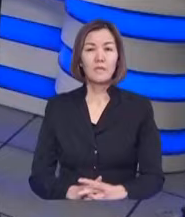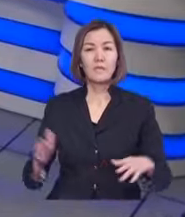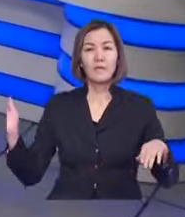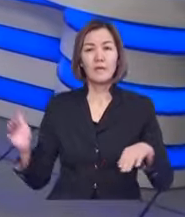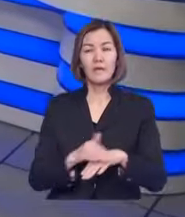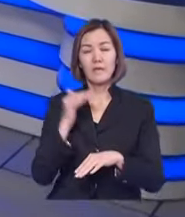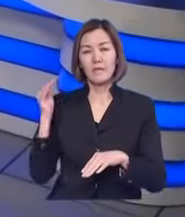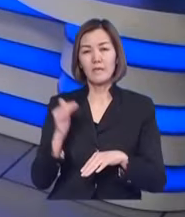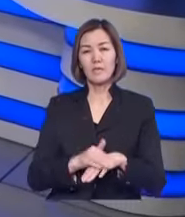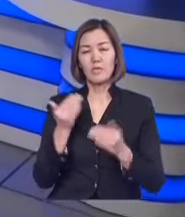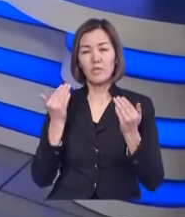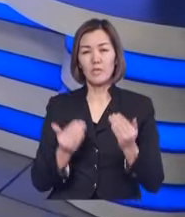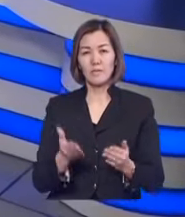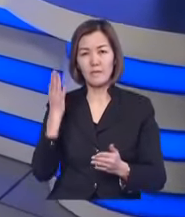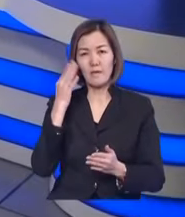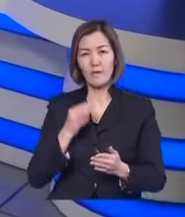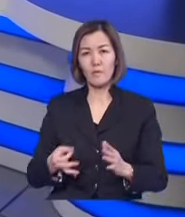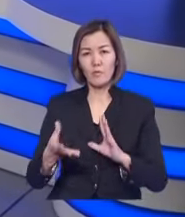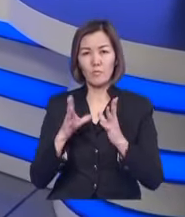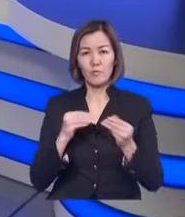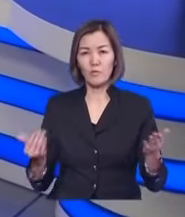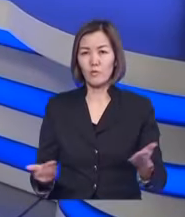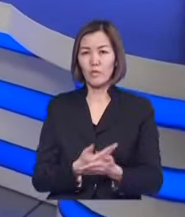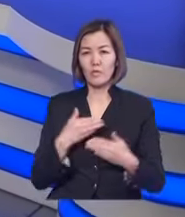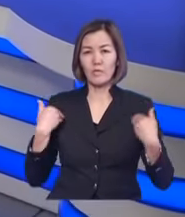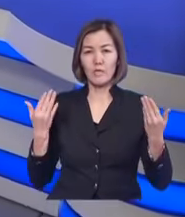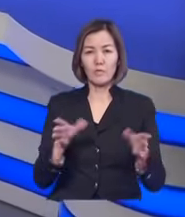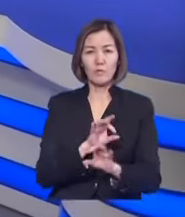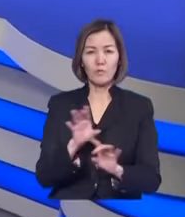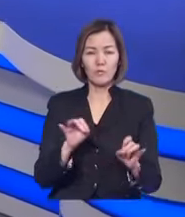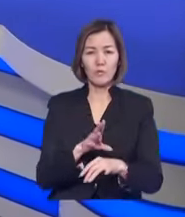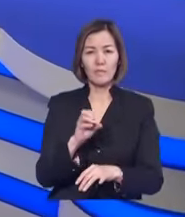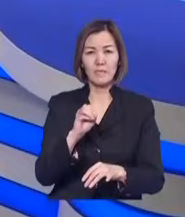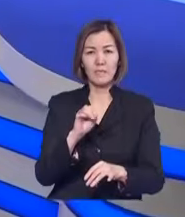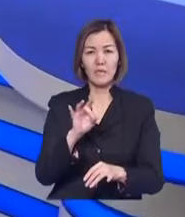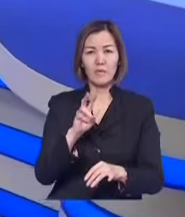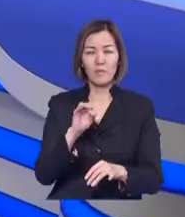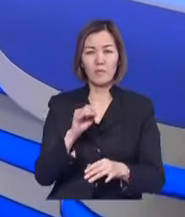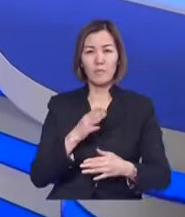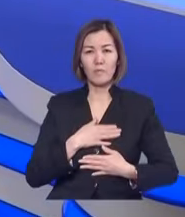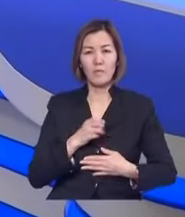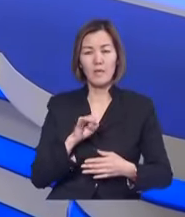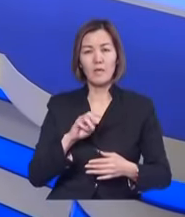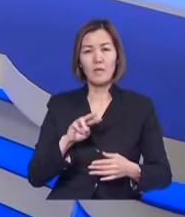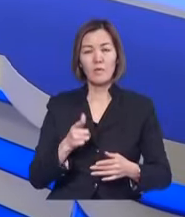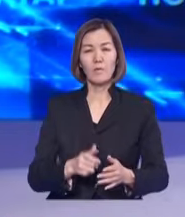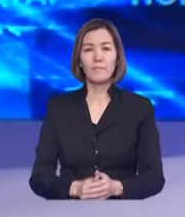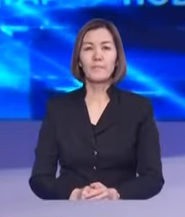Қайырлы кеш қымбатты көрермен, тікелей эфирде Алматы облысының қорытынды жаңалықтары студияда Ернұр Медет, сурд аудармада Айгүл Жұмашқызы.